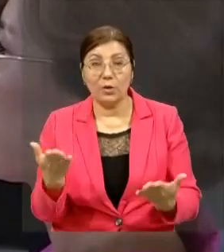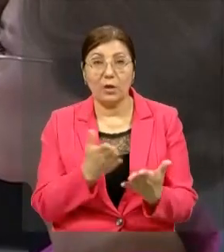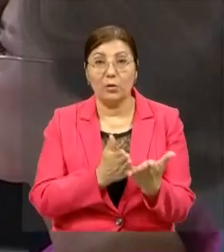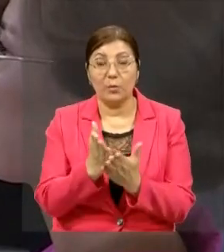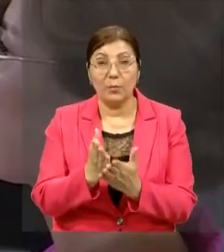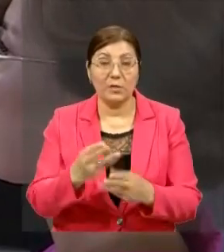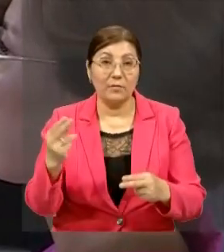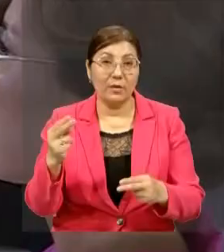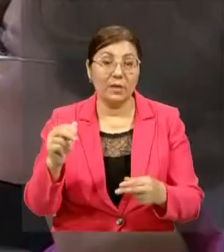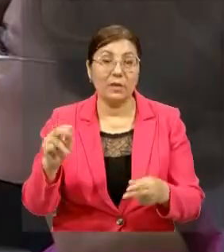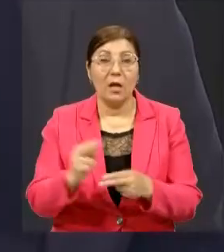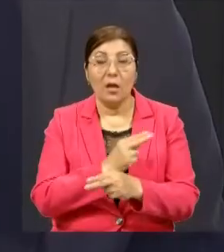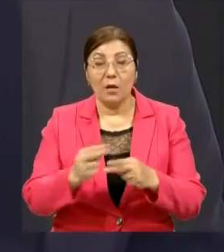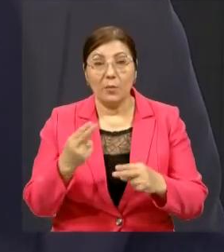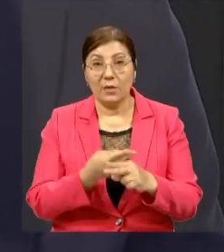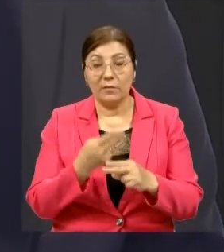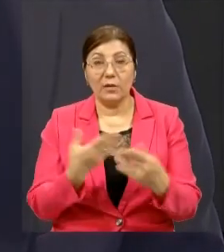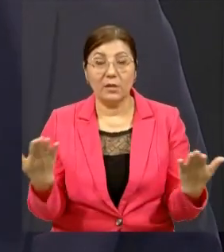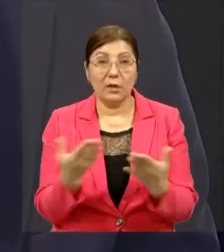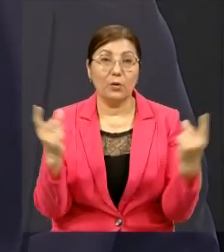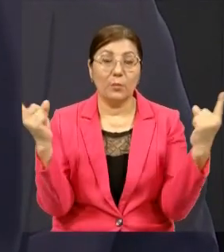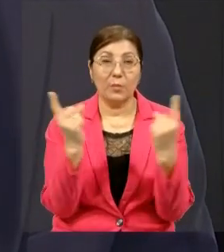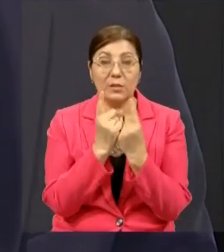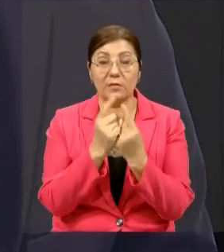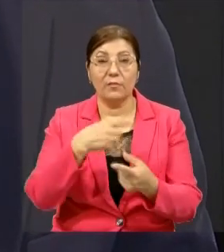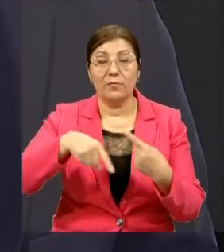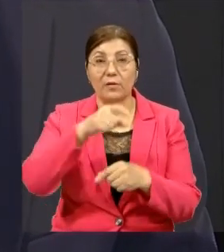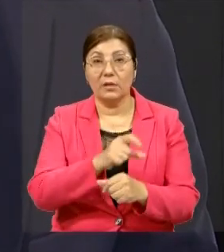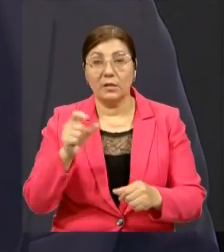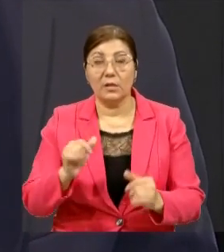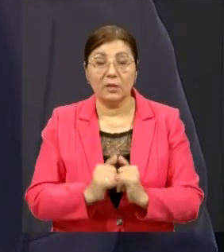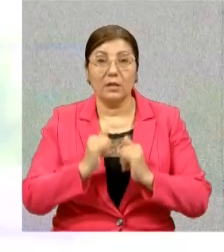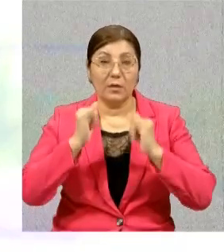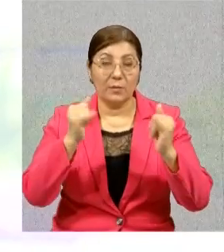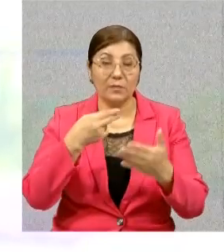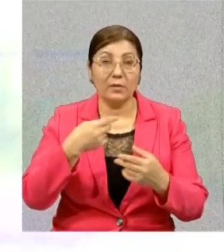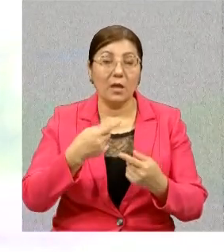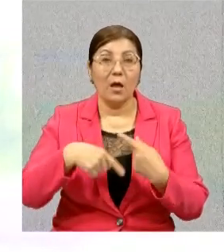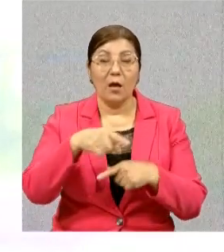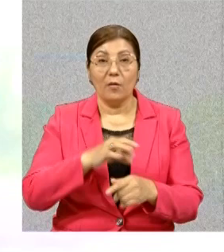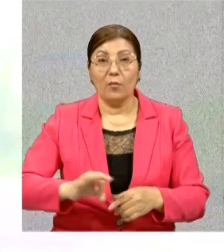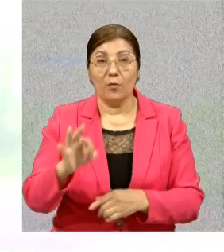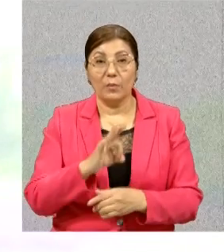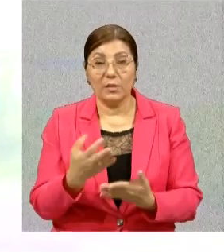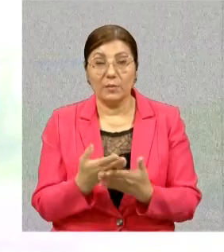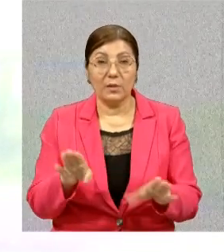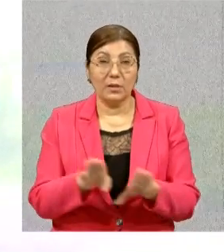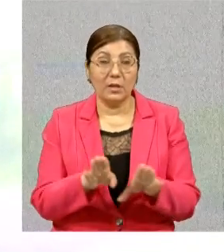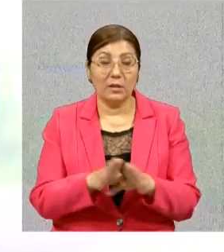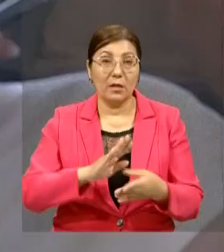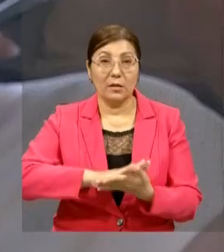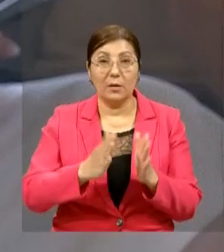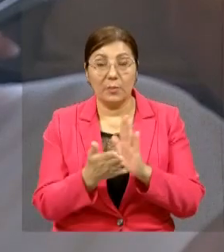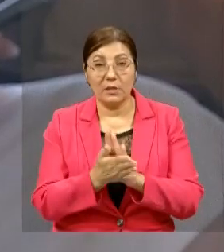устранение административных препятствий с которыми сталкиваются предприниматели и развитие благоприятной бизнес-среды в регионе соответствующий меморандум о